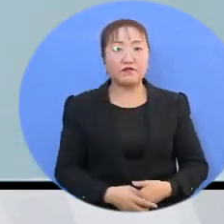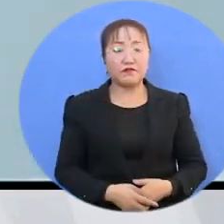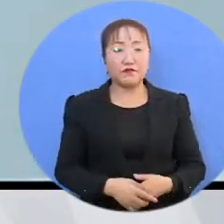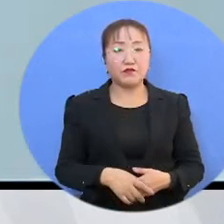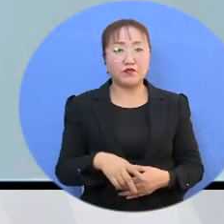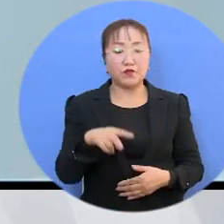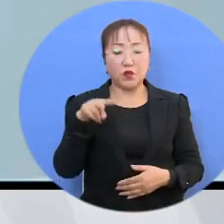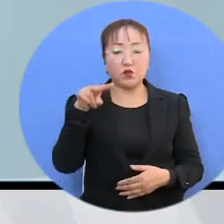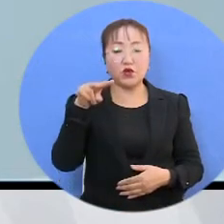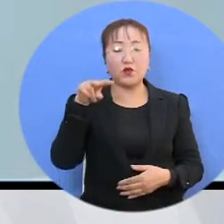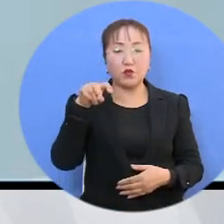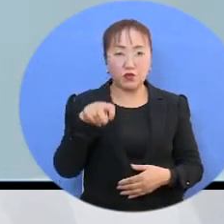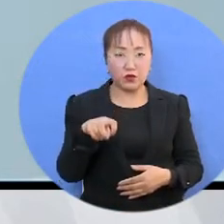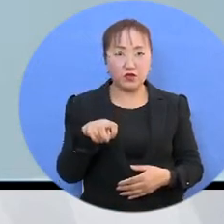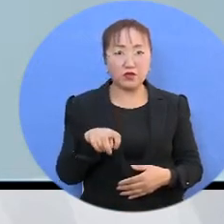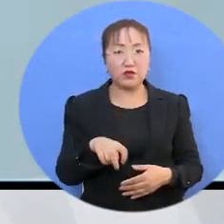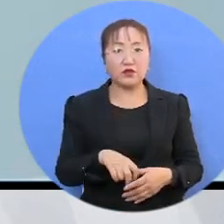Өвдөгийг буулглаа.